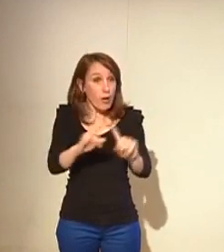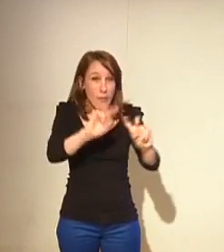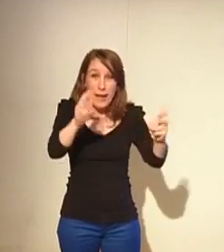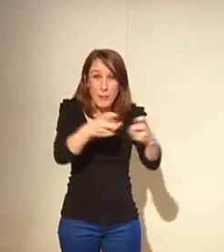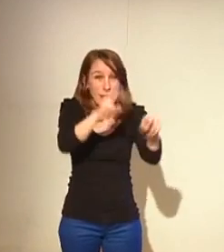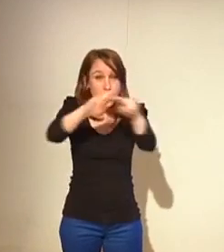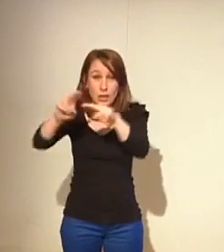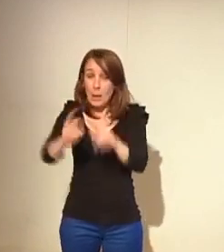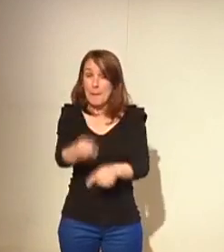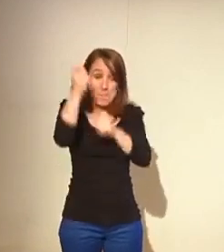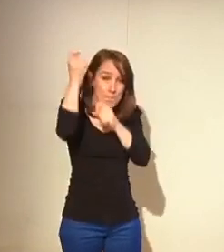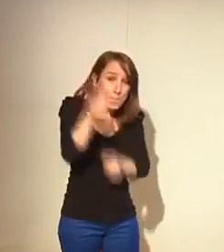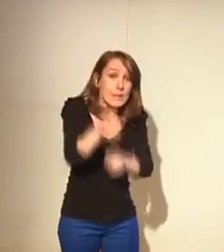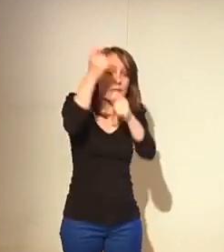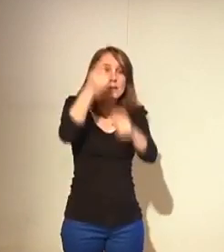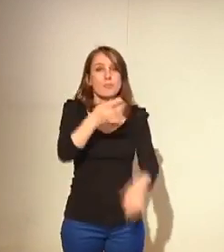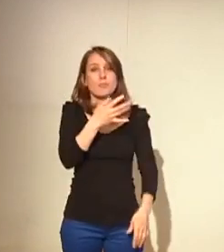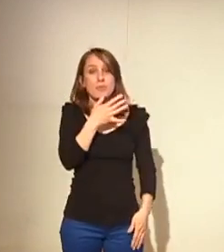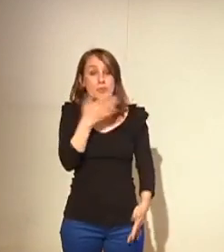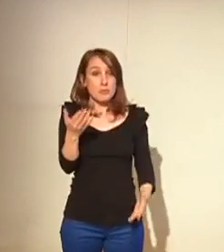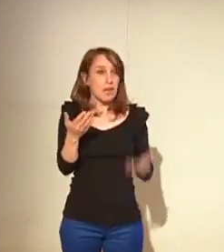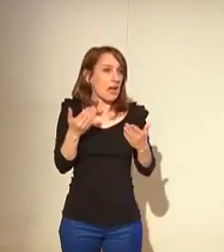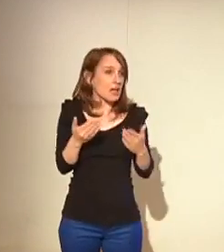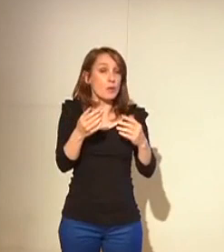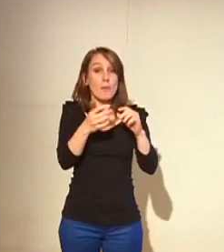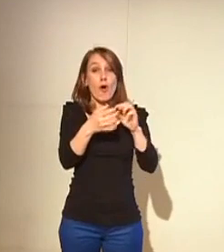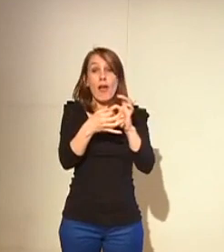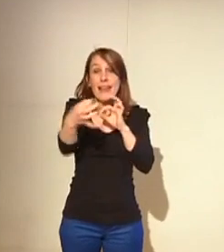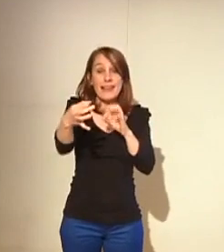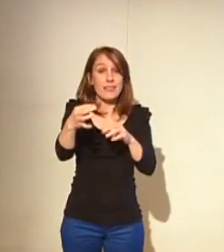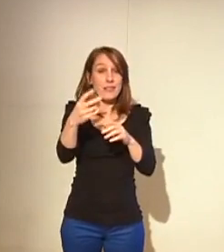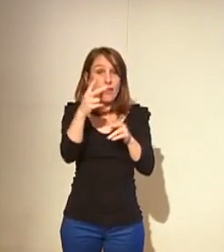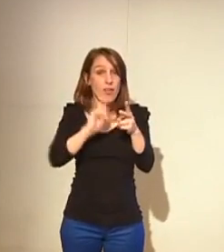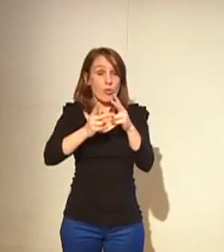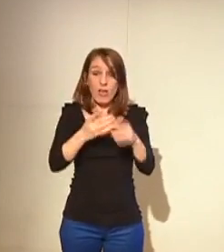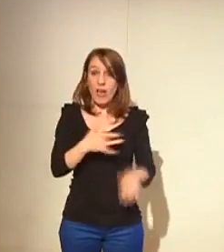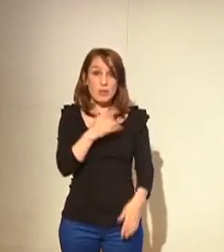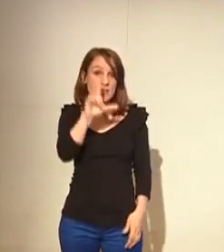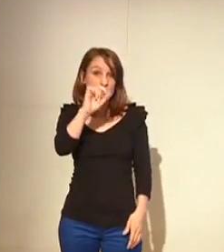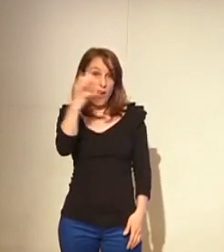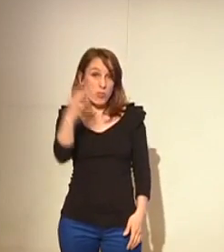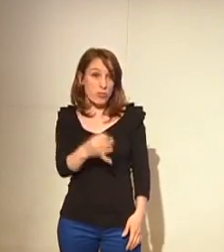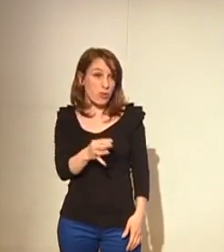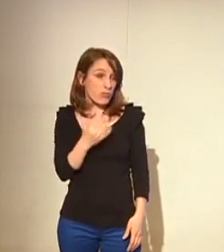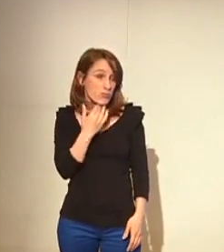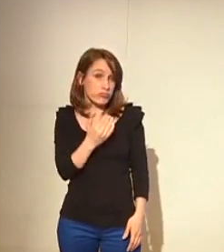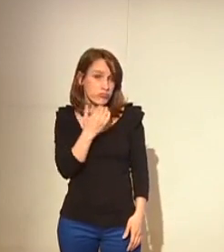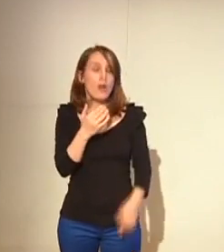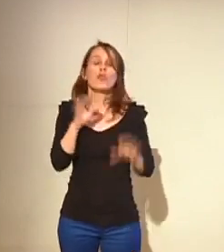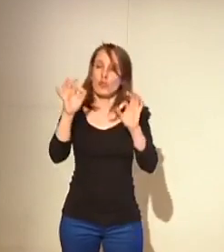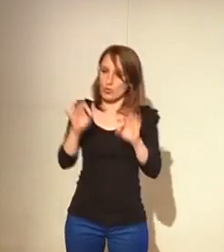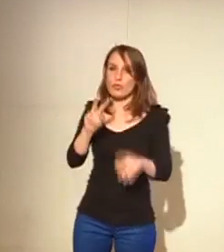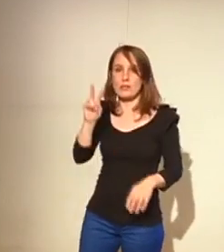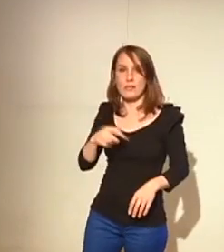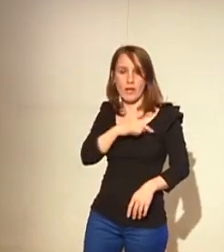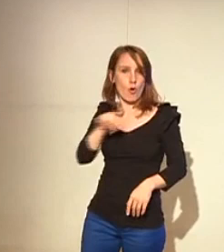les la ligne actuelle n'est utilisée qu'à 20 % de sa capacité donc nous sommes des partisans tout à fait déterminé du report